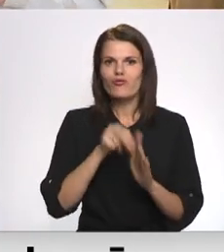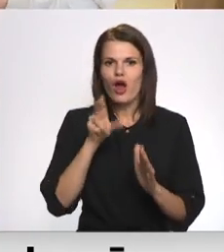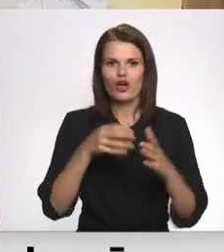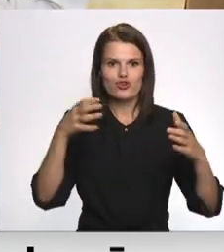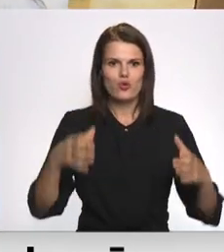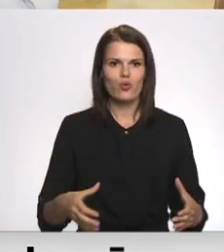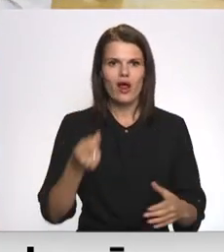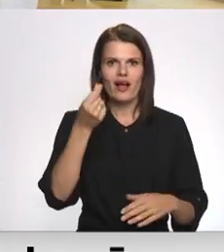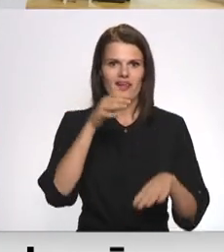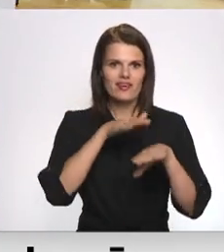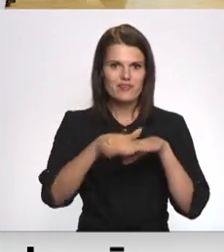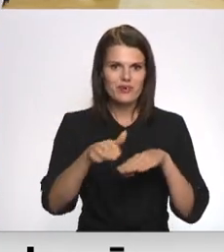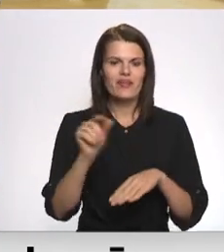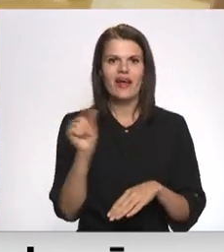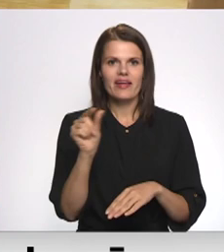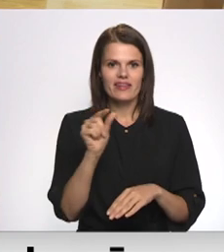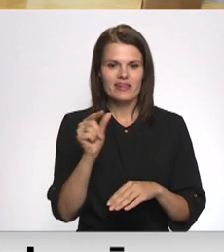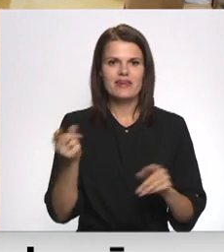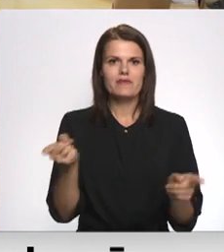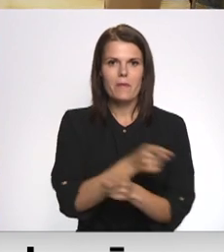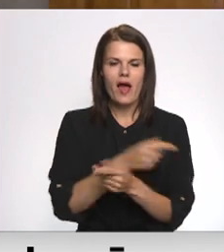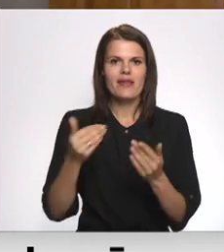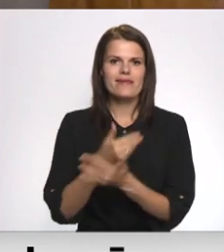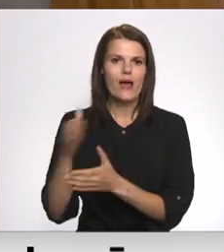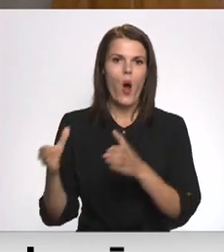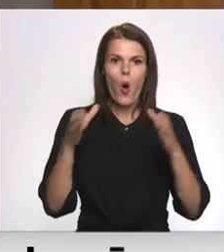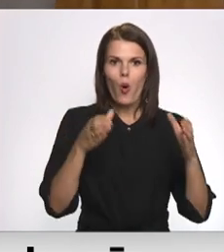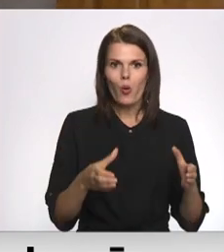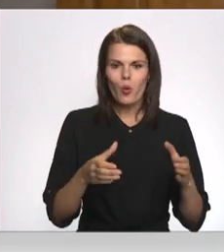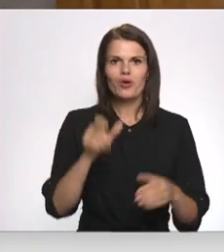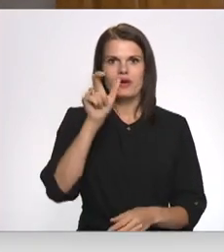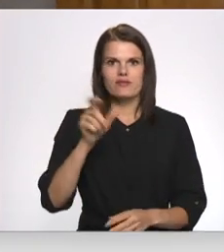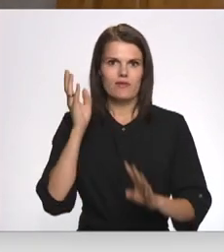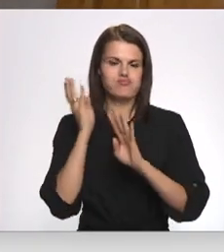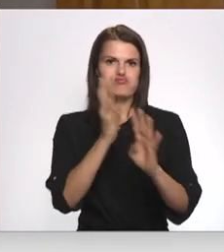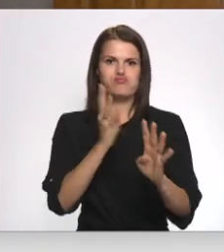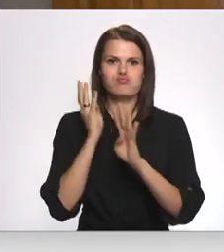ir gandrīz pilna un drīz tiks ņemta jauna. Rindām cilvēki nāk, tas